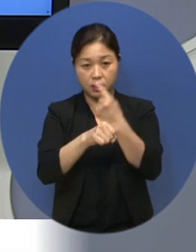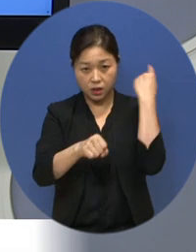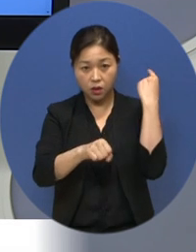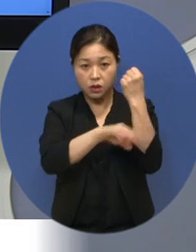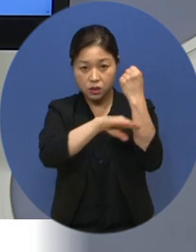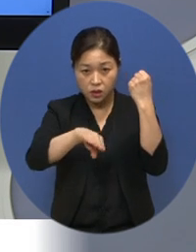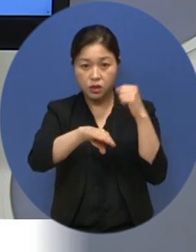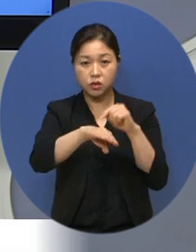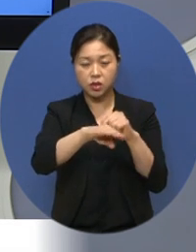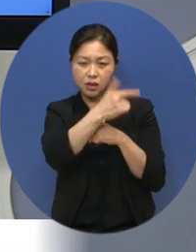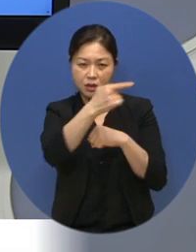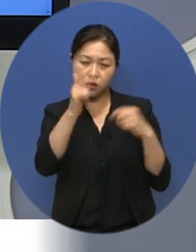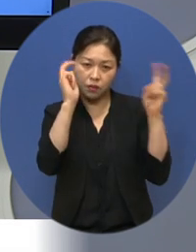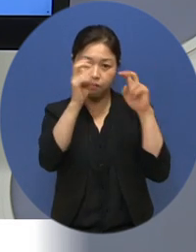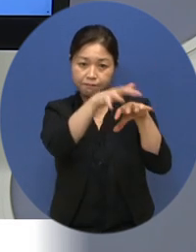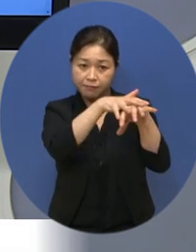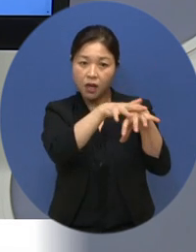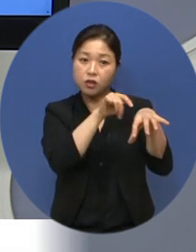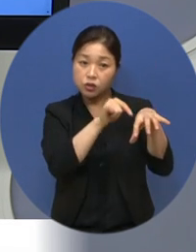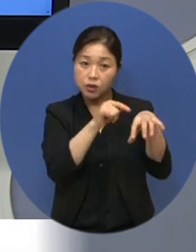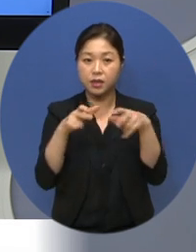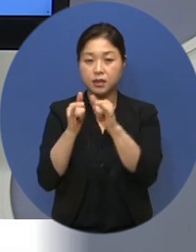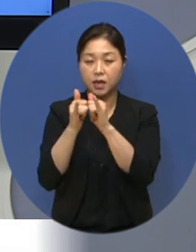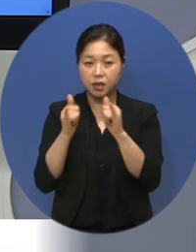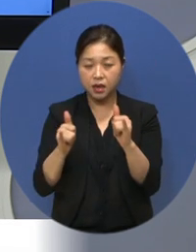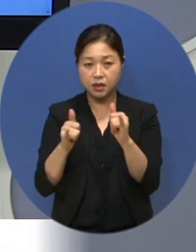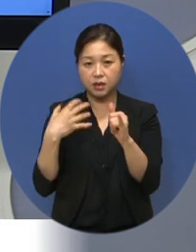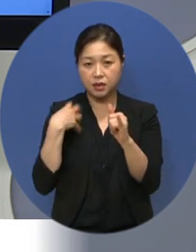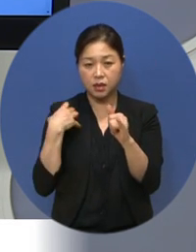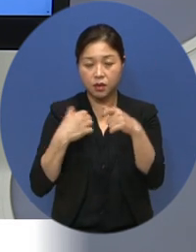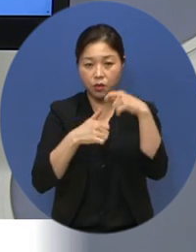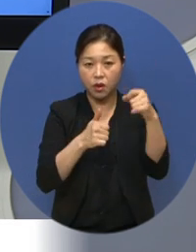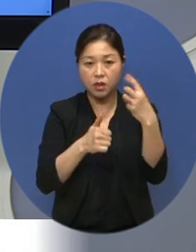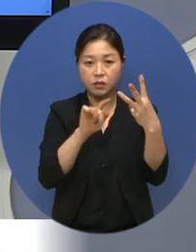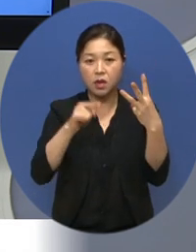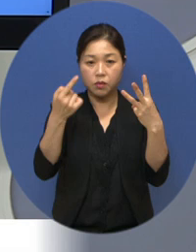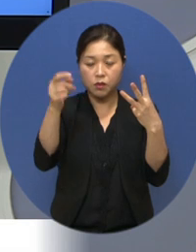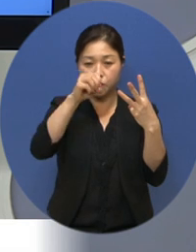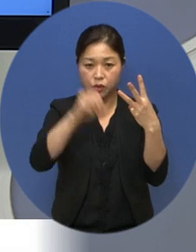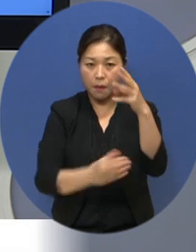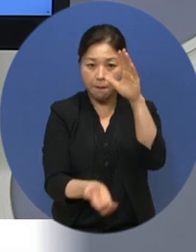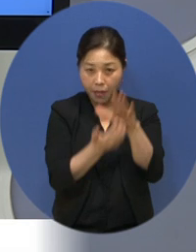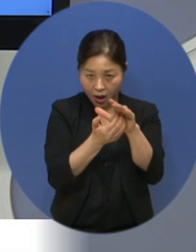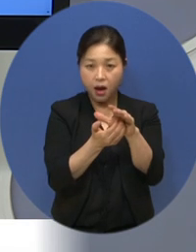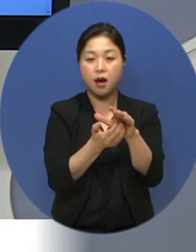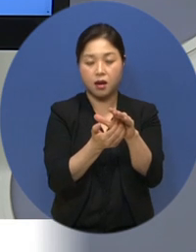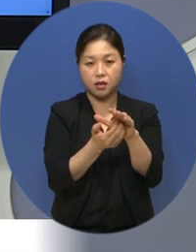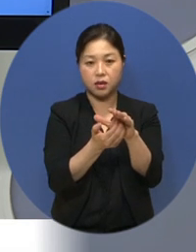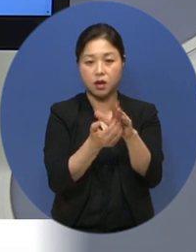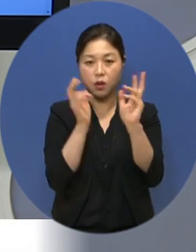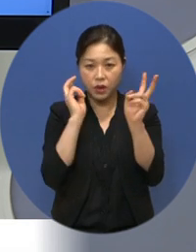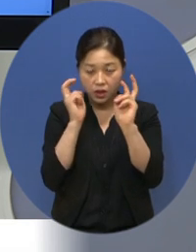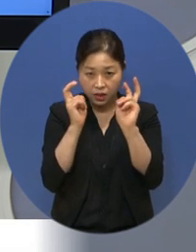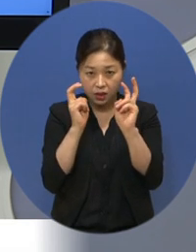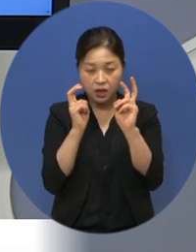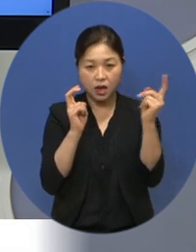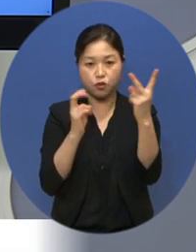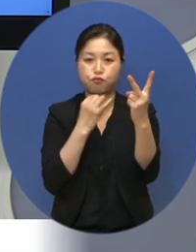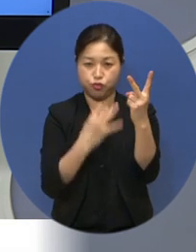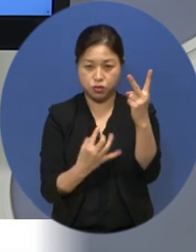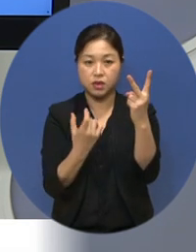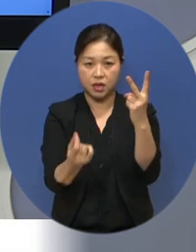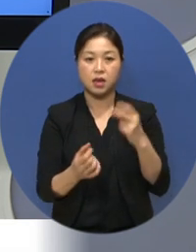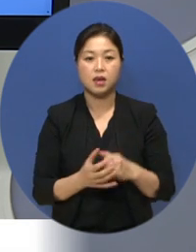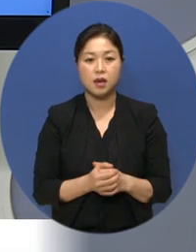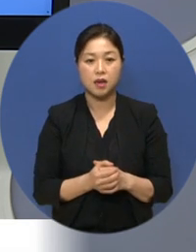상위 대기업집단 중 장애인 의무고용 율 3.1% 를 준수하고 있는 집단은 단 두 곳이 라며